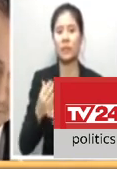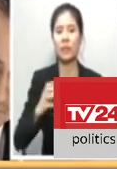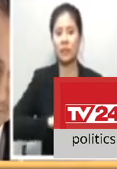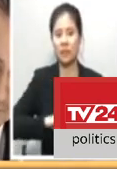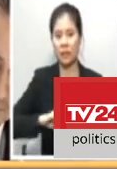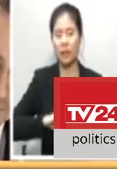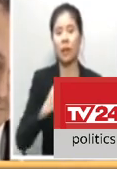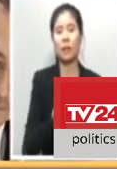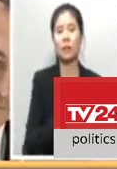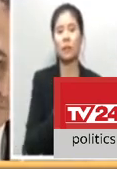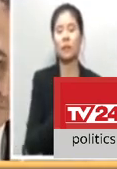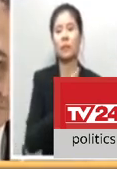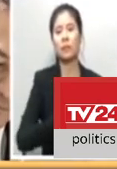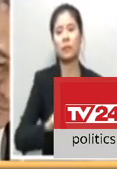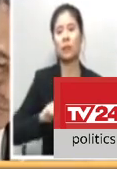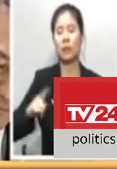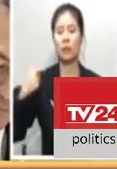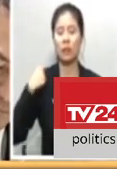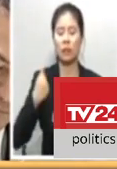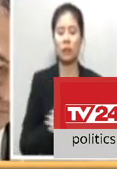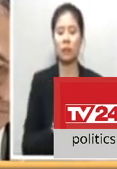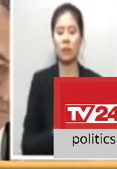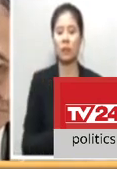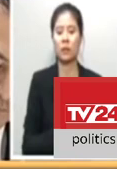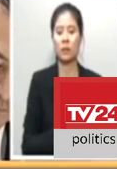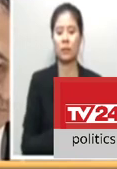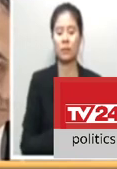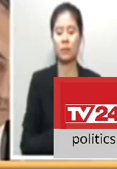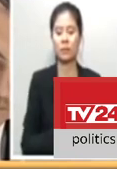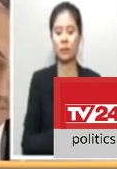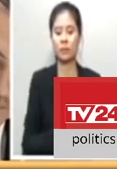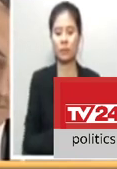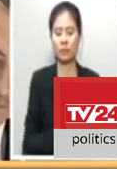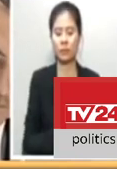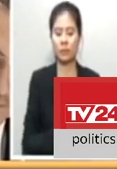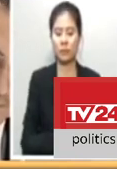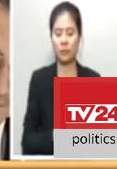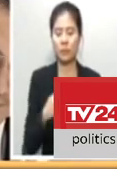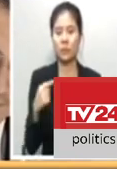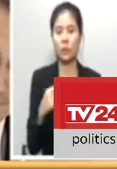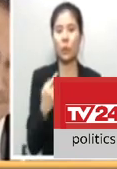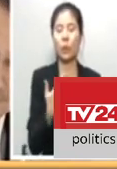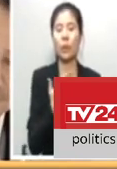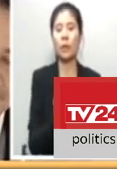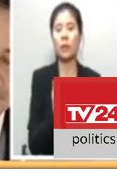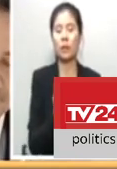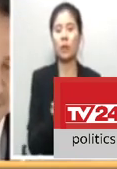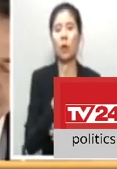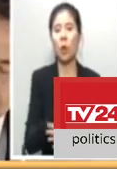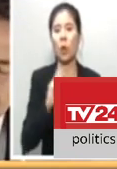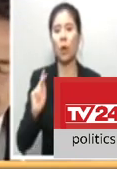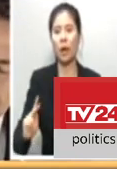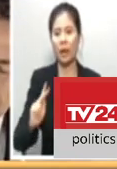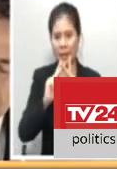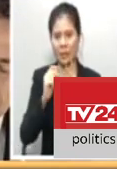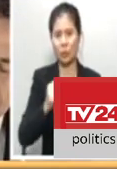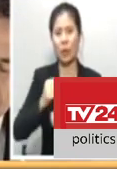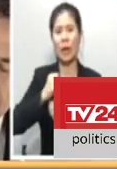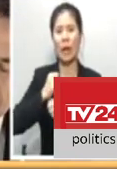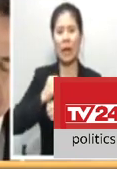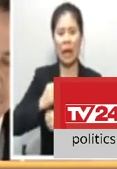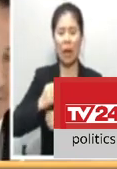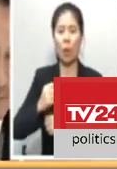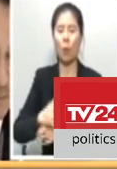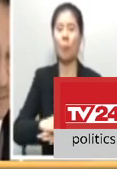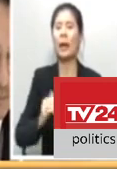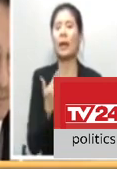าณนะครับตัดไม่ได้ไปอยู่ในส่วนของงบผูกพันของกระทรวงกลาโหมมากไปนักเนี่ยนะครับท่านเอาม